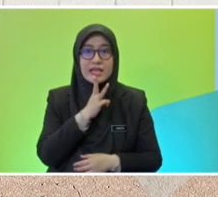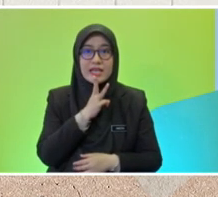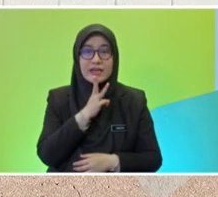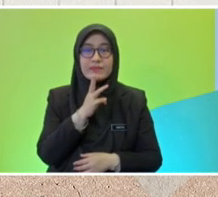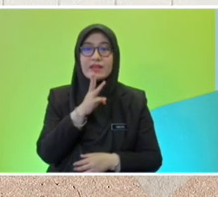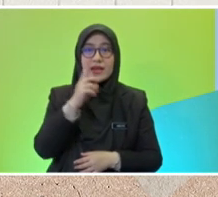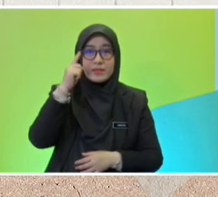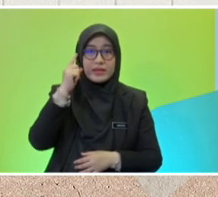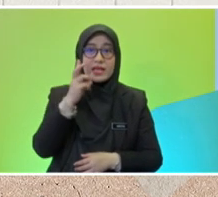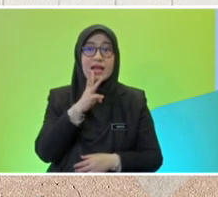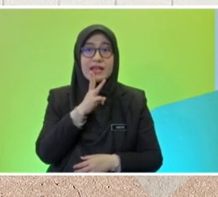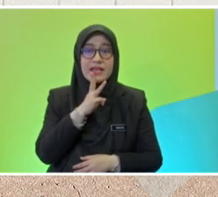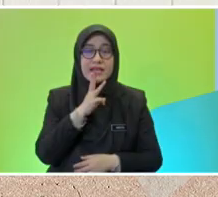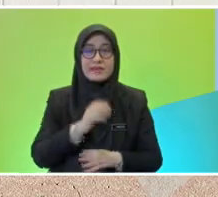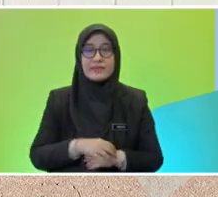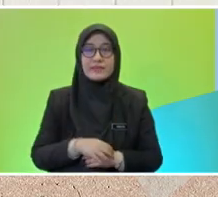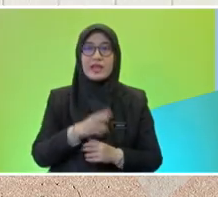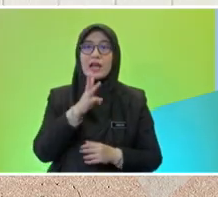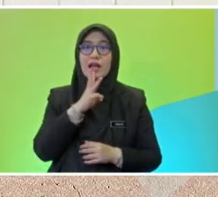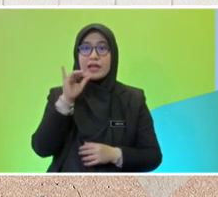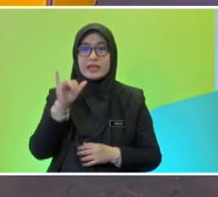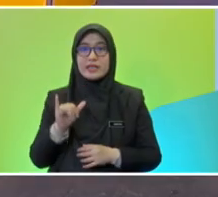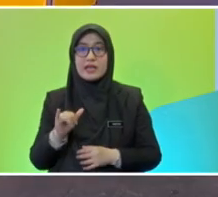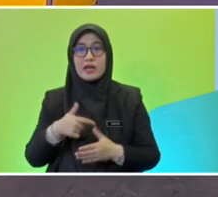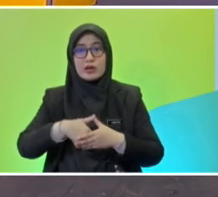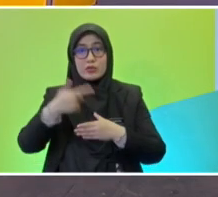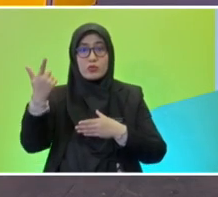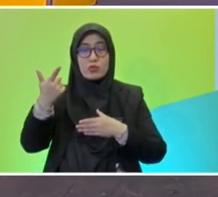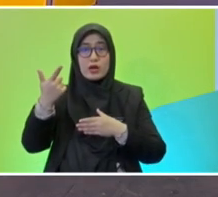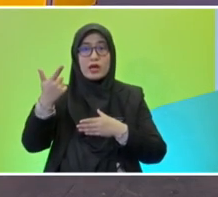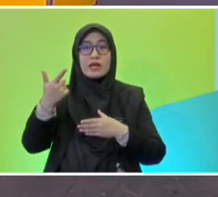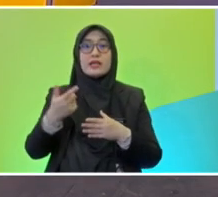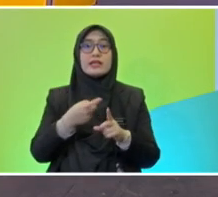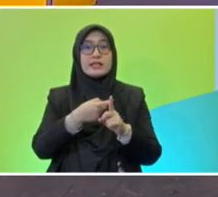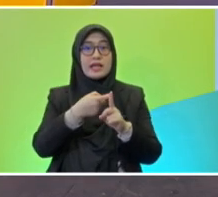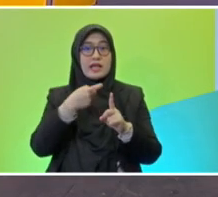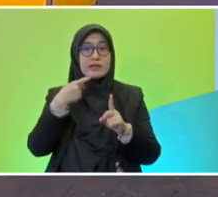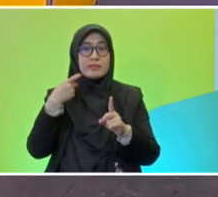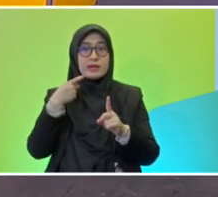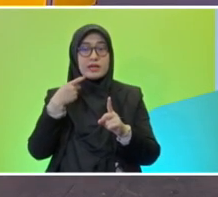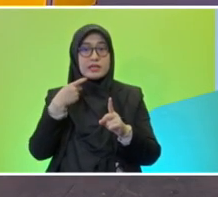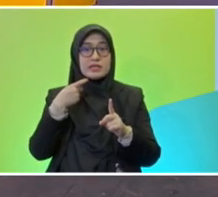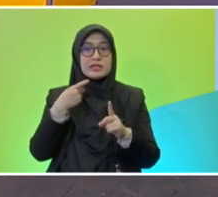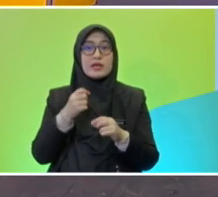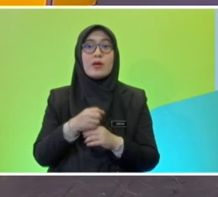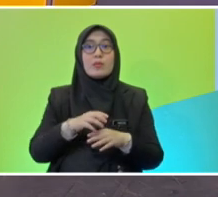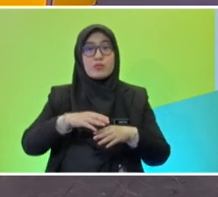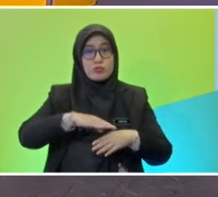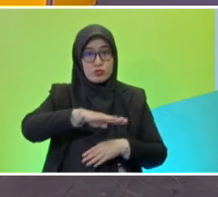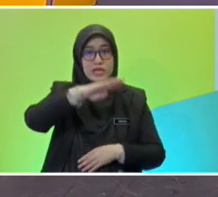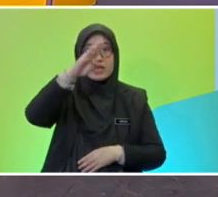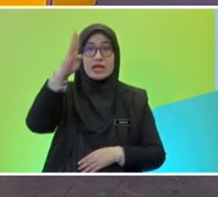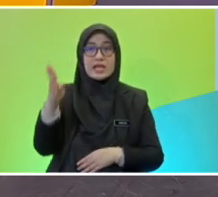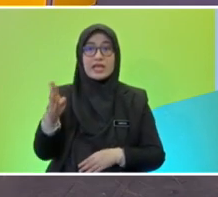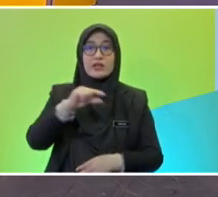Air Mata Air ini adalah air yang keluar daripada ee bahan sudah jadi contoh dari bukit nah